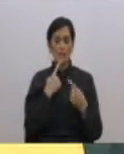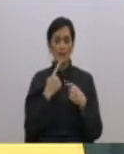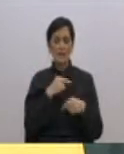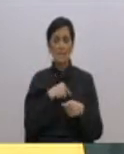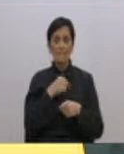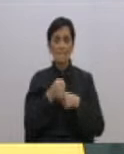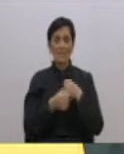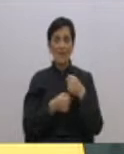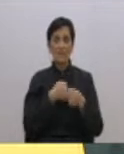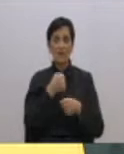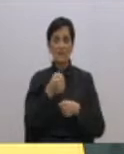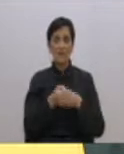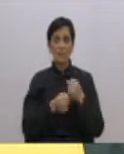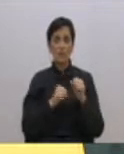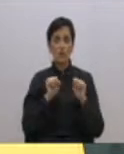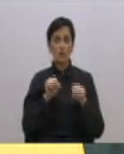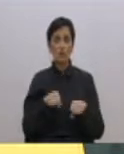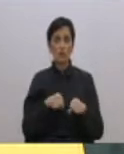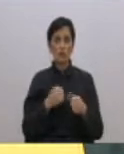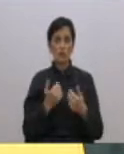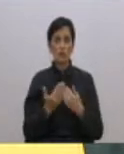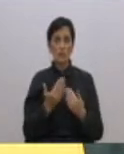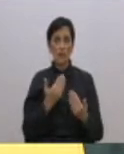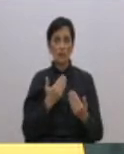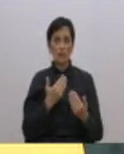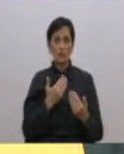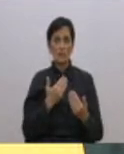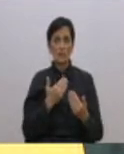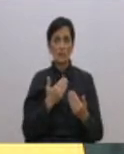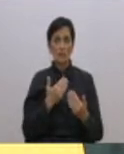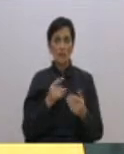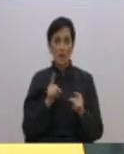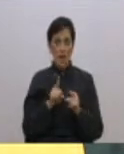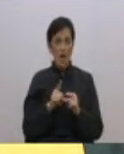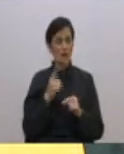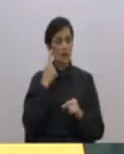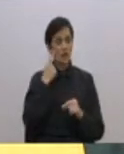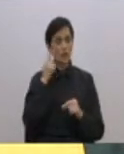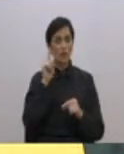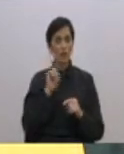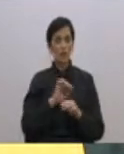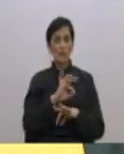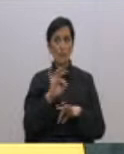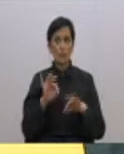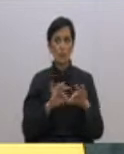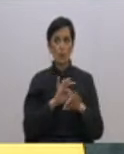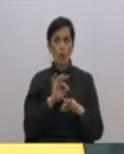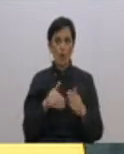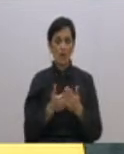დასაქმების შესაძლებლობებთან მიმართებით, ასეც ინოვაციური პროექტი არის